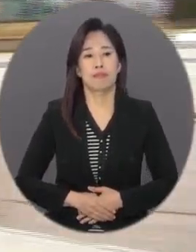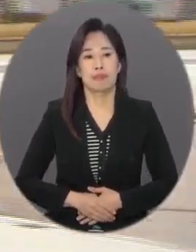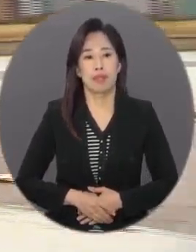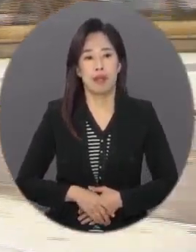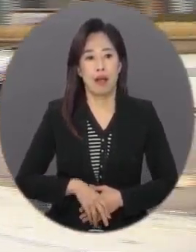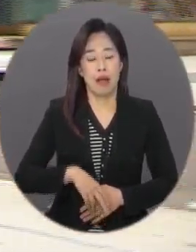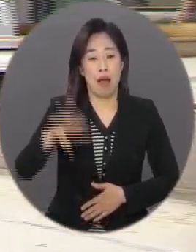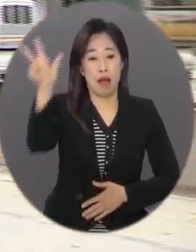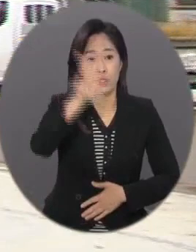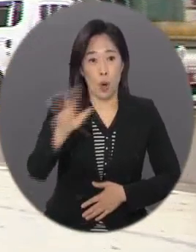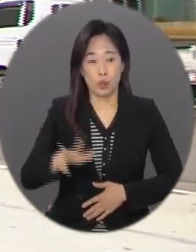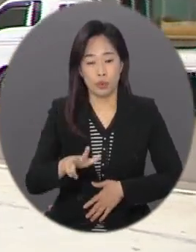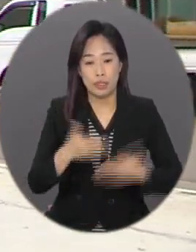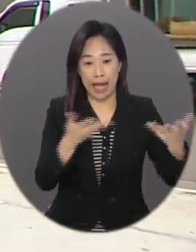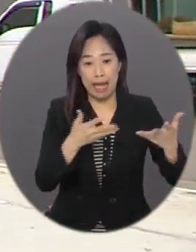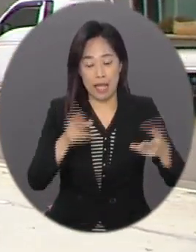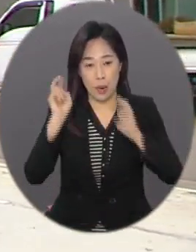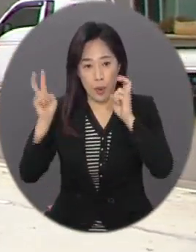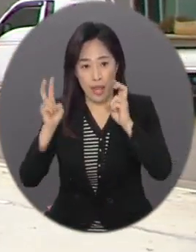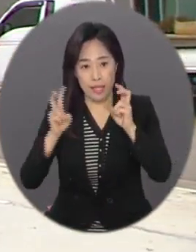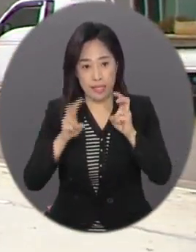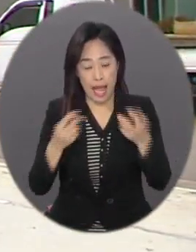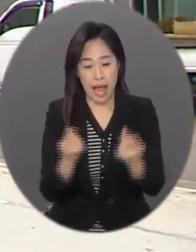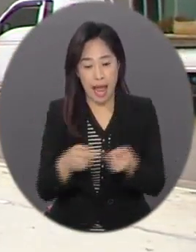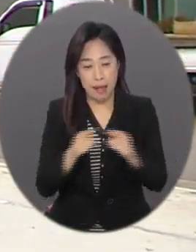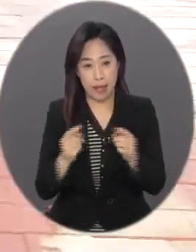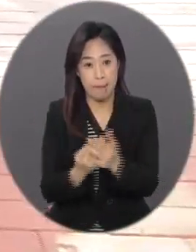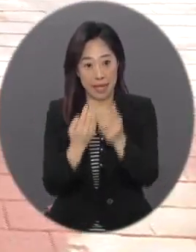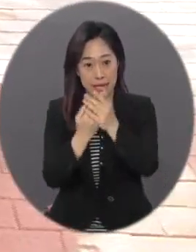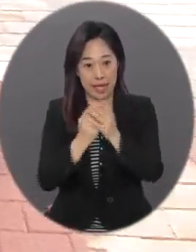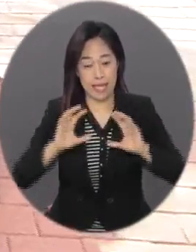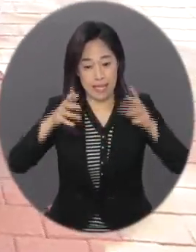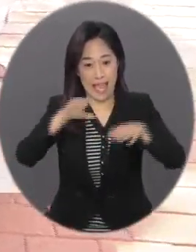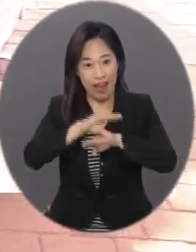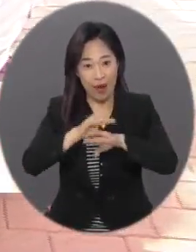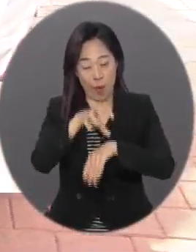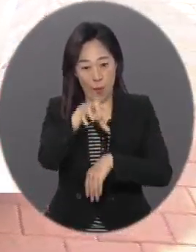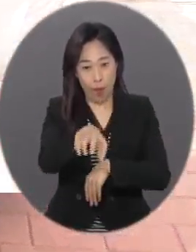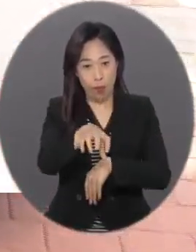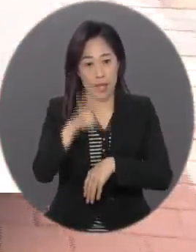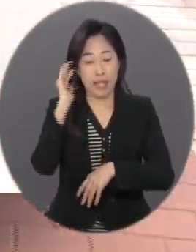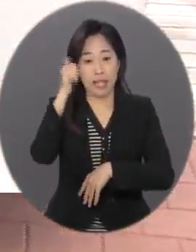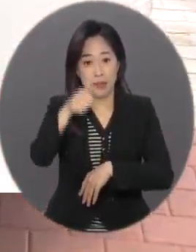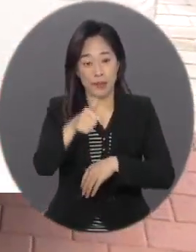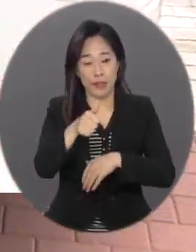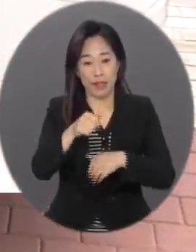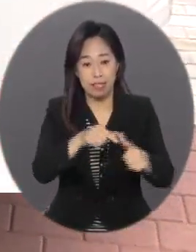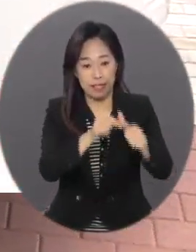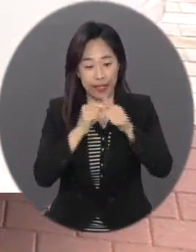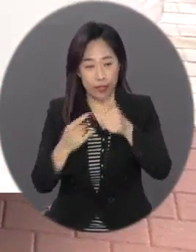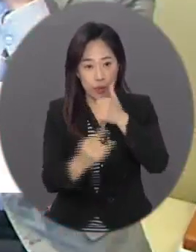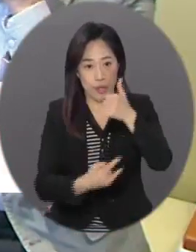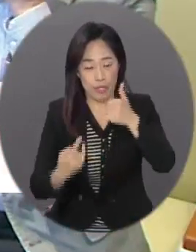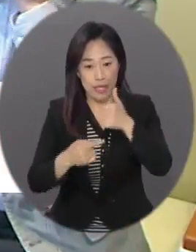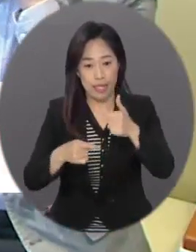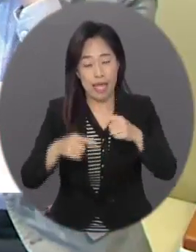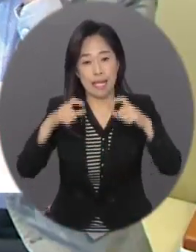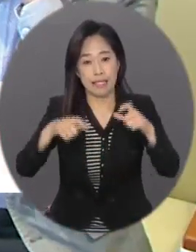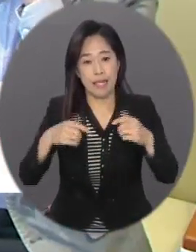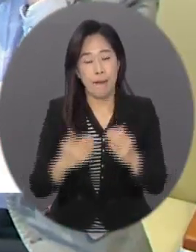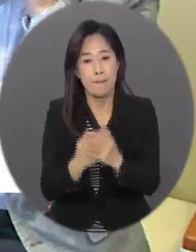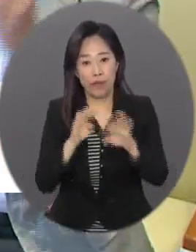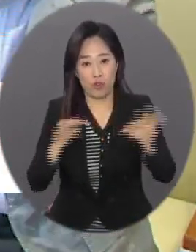전국 첫 노사 상생 0 일자리 사업장이 광주 글로벌 못 했어 대통령직 인수위 지역균형발전 특별 위원들은